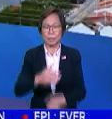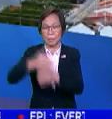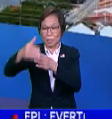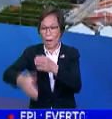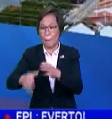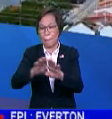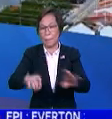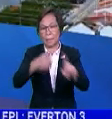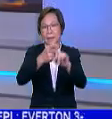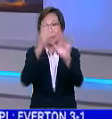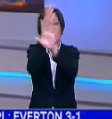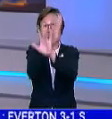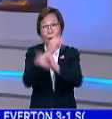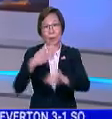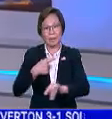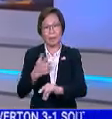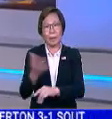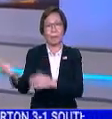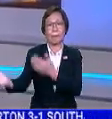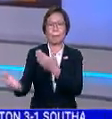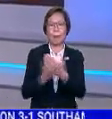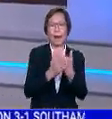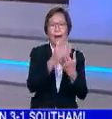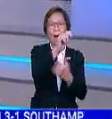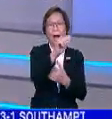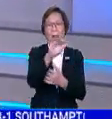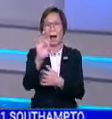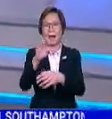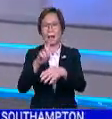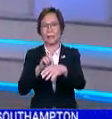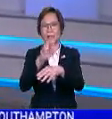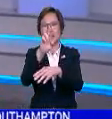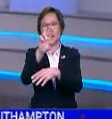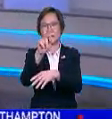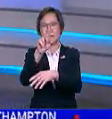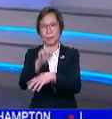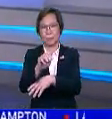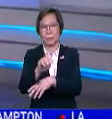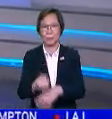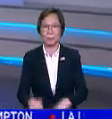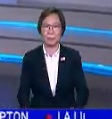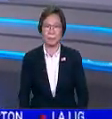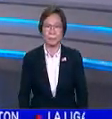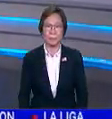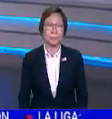sekian berita dari Sarawak. Kita kembali bersama Alif di Angkasa Puri. Silakan Alif.